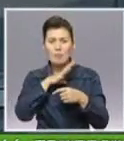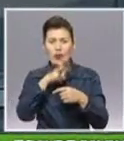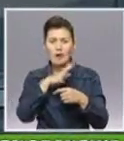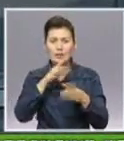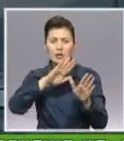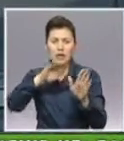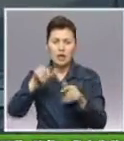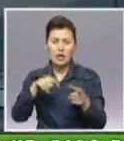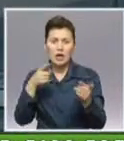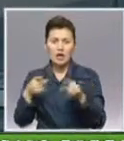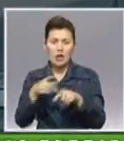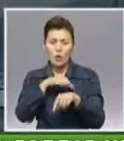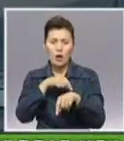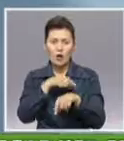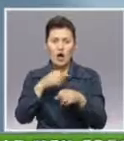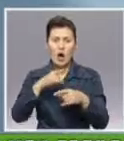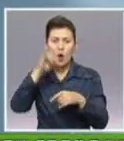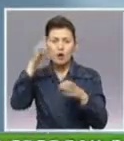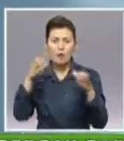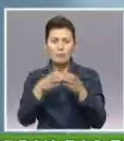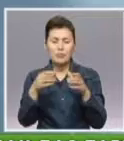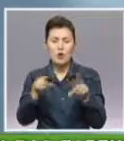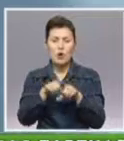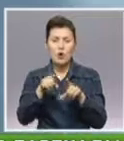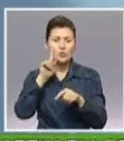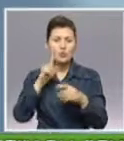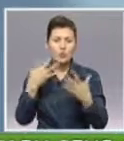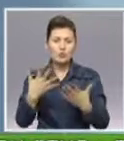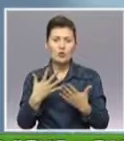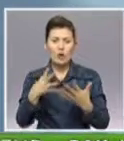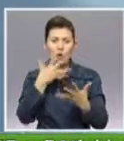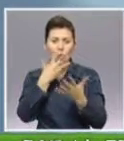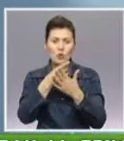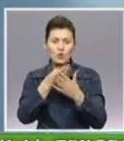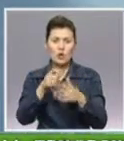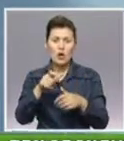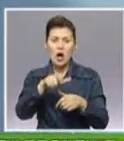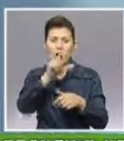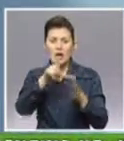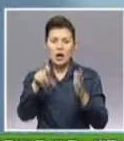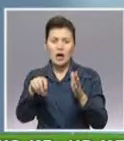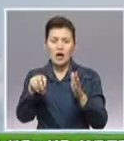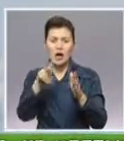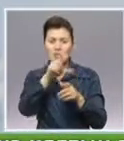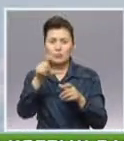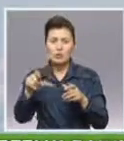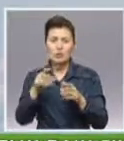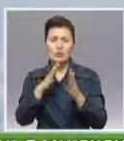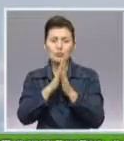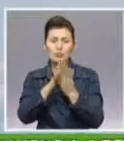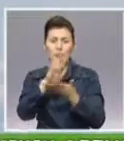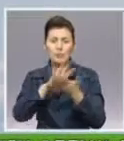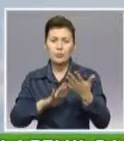кейінге шегеріліпті. Әуе компаниясы мұндай қолайсыздықтар үшін өз жолаушыларынан кешірім сұрайды.